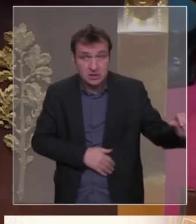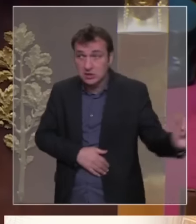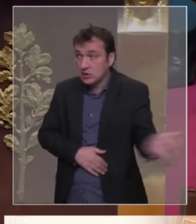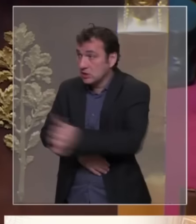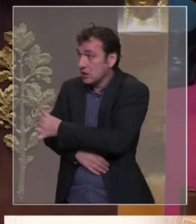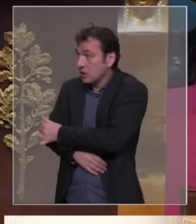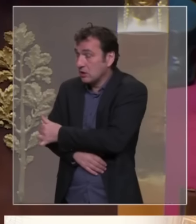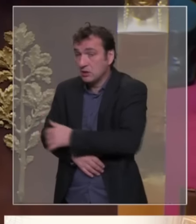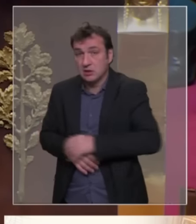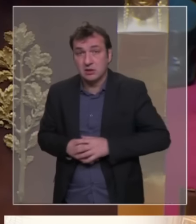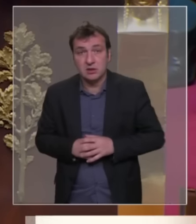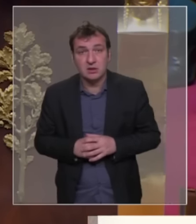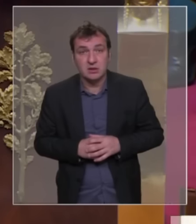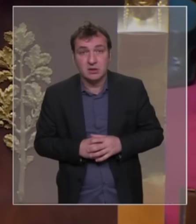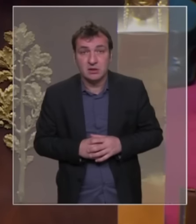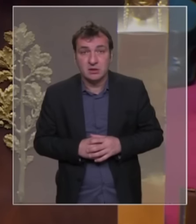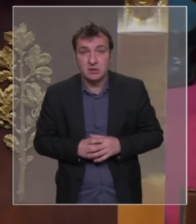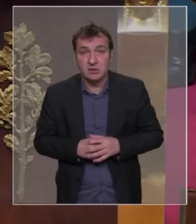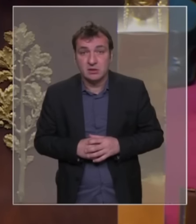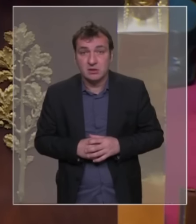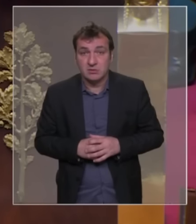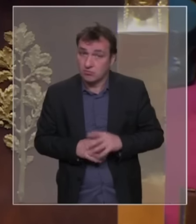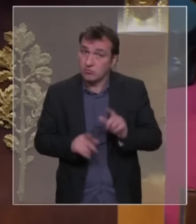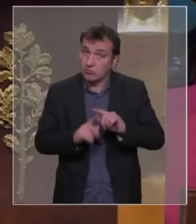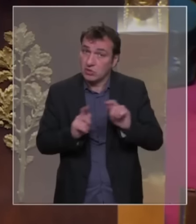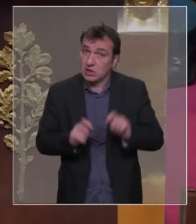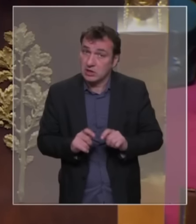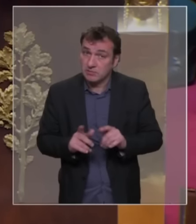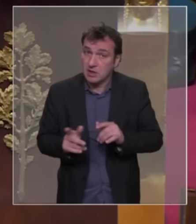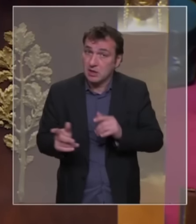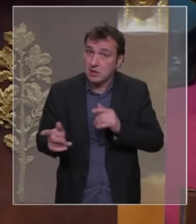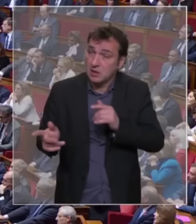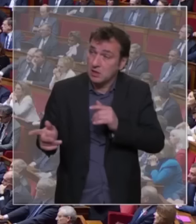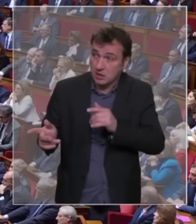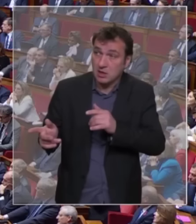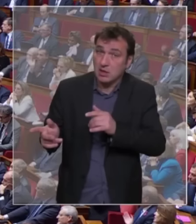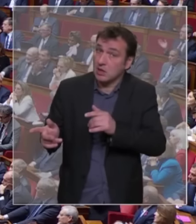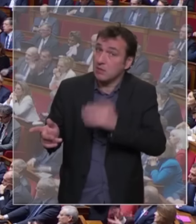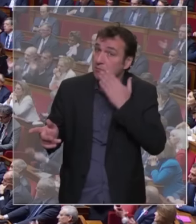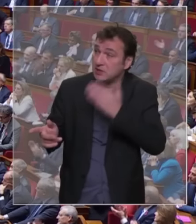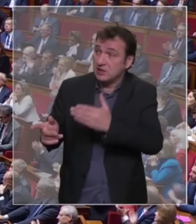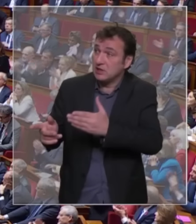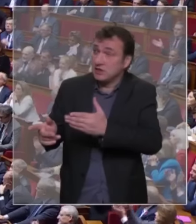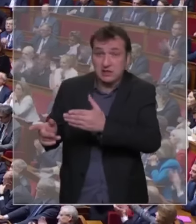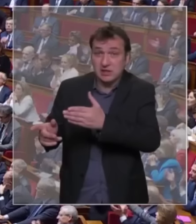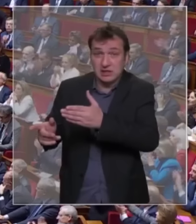d'entre vous, même si ce respect n'est pas toujours réciproque.